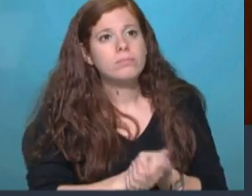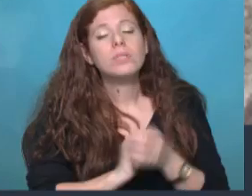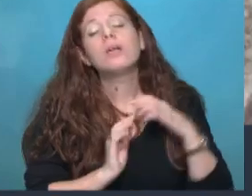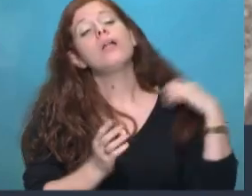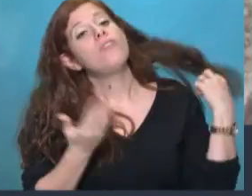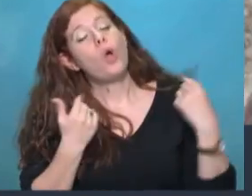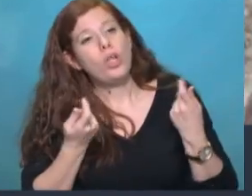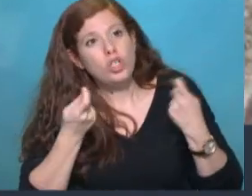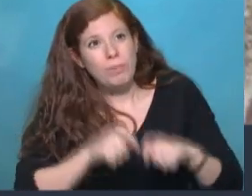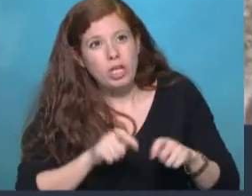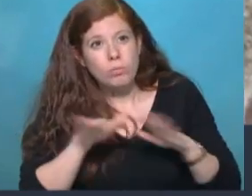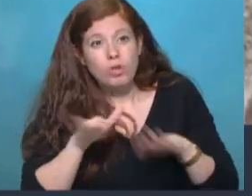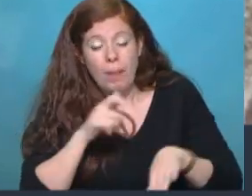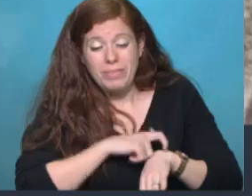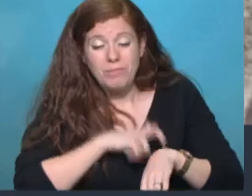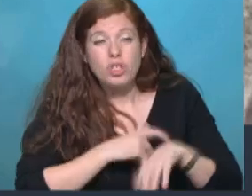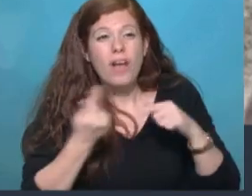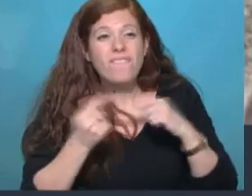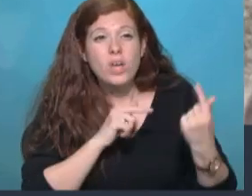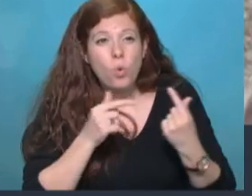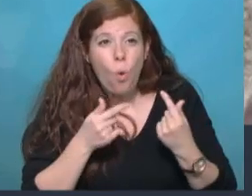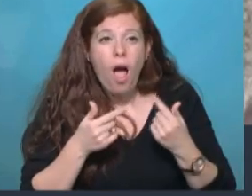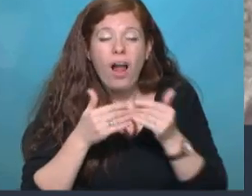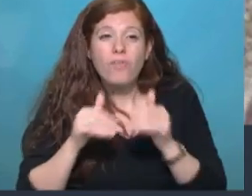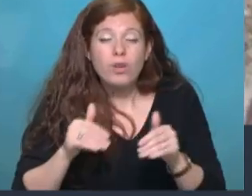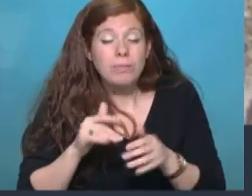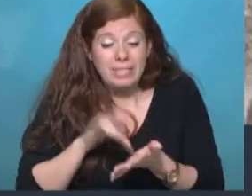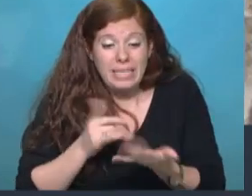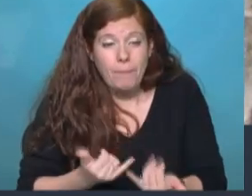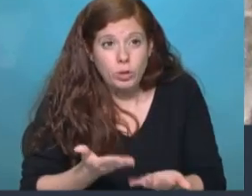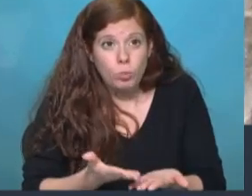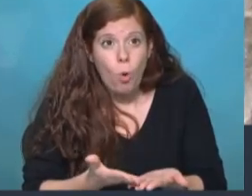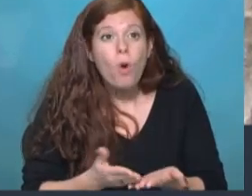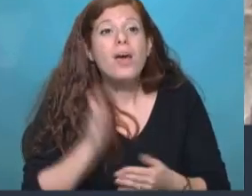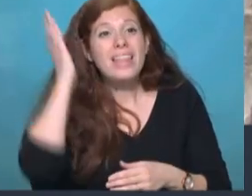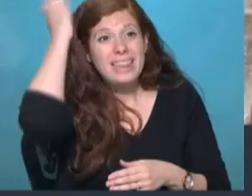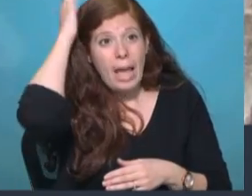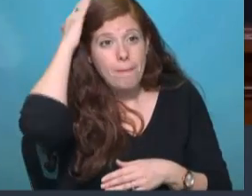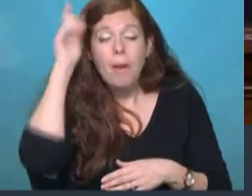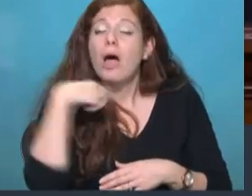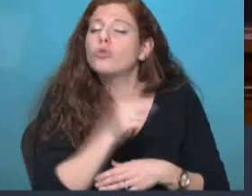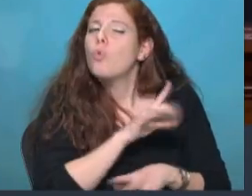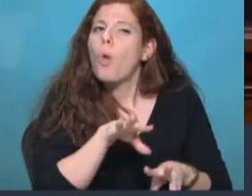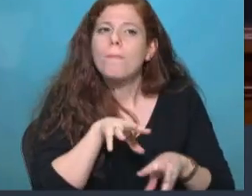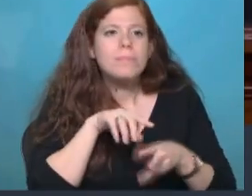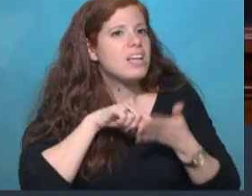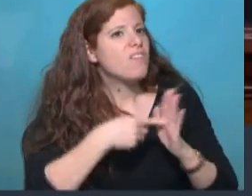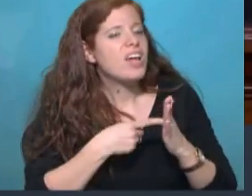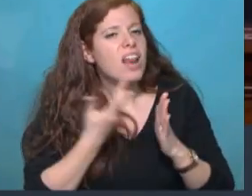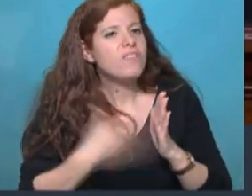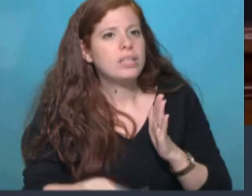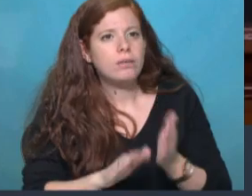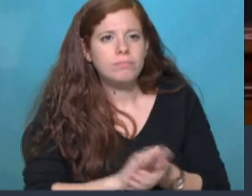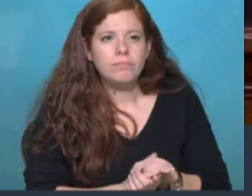ובשעה שהוויכוח על חומת הגבול נמצא בעיצומו. טראמפ הבהיר כי הוא לא מתכוון לוותר. The proper wall never